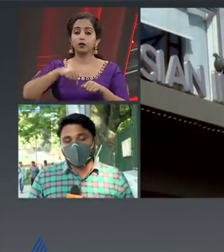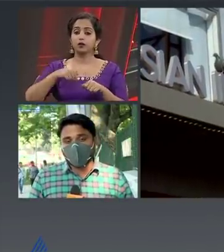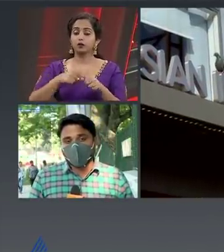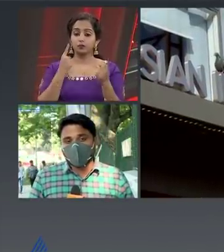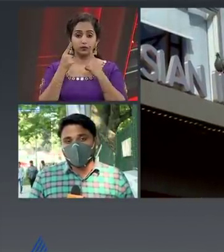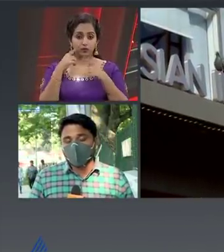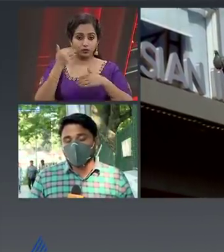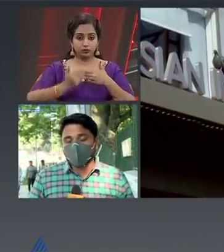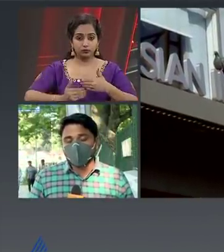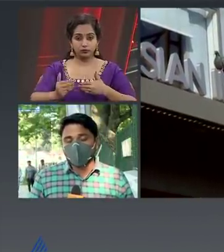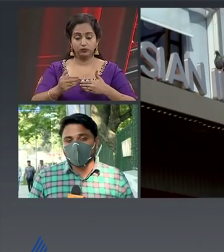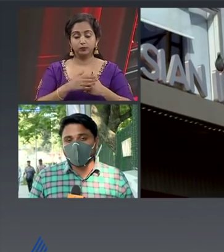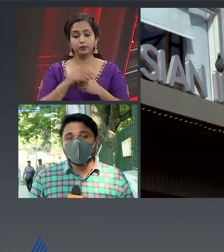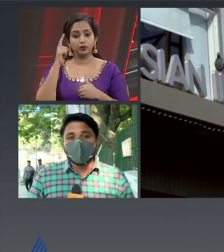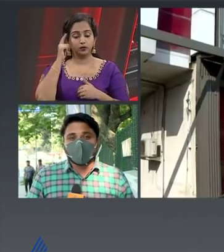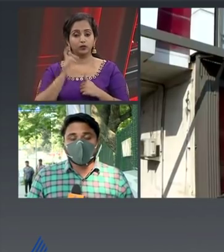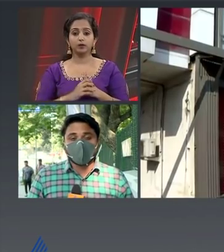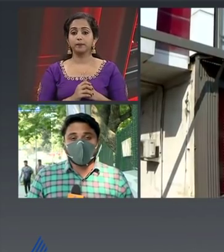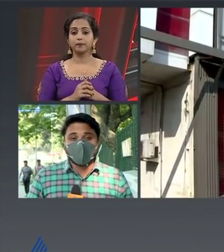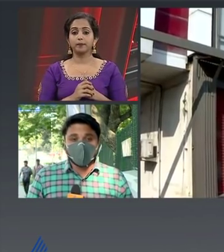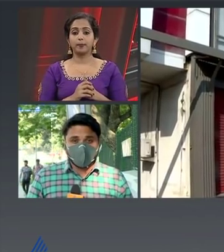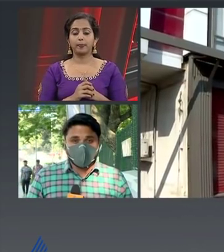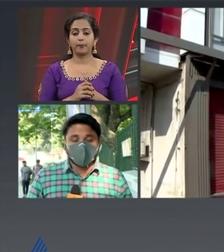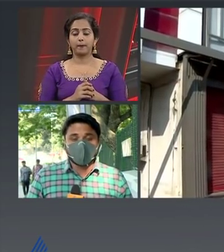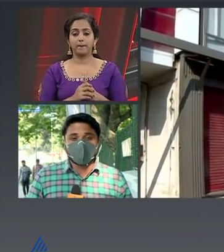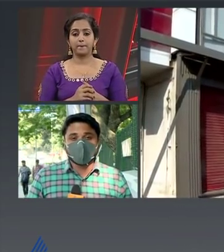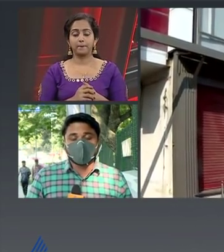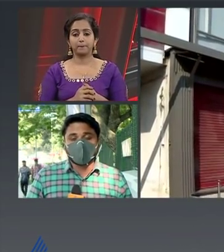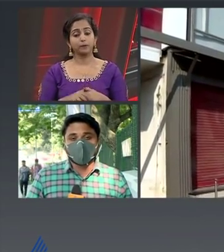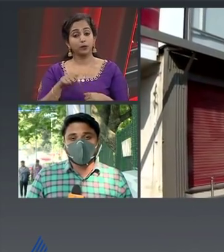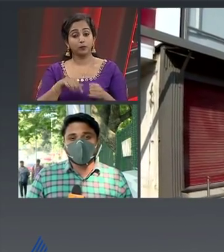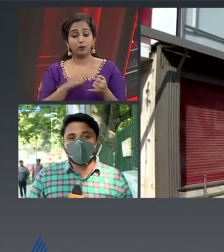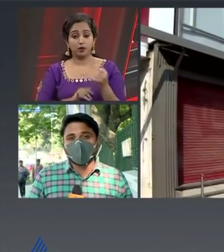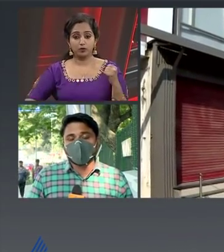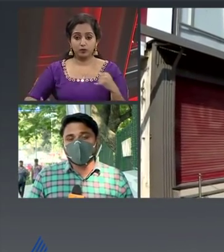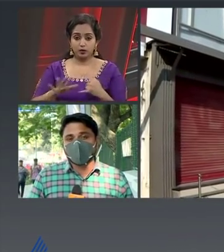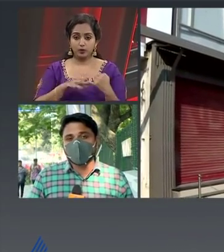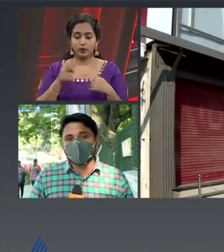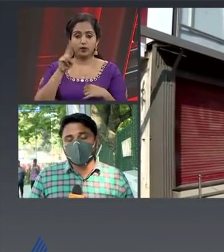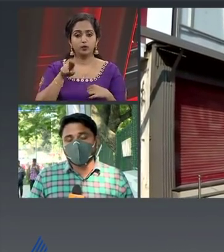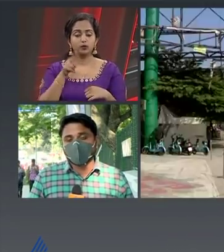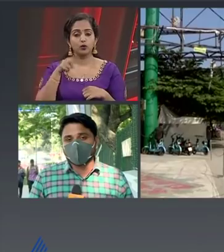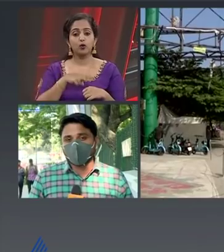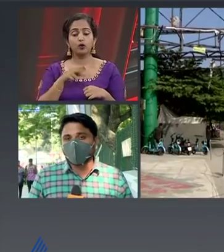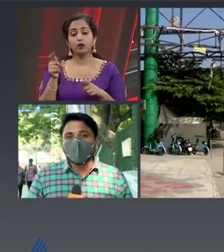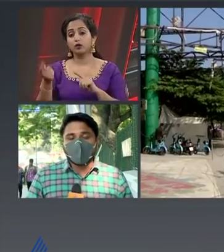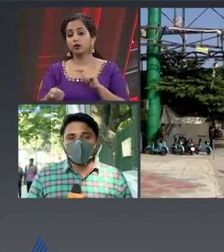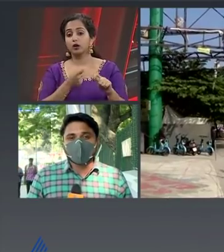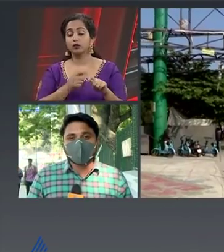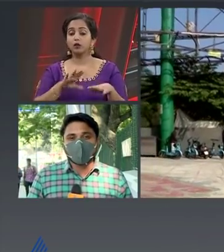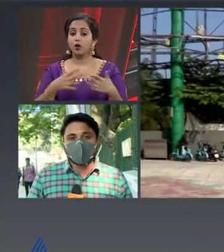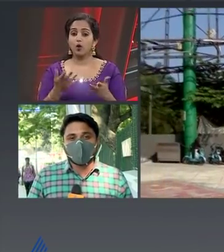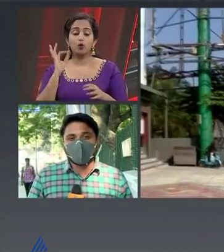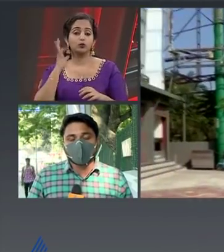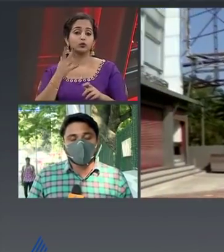പരിശോധനകൾ നടക്കുന്നുണ്ട് എന്നാണ് സൂചന ലഭിക്കുന്നത്. മാത്രമല്ല, നിലവിലെ സാഹചര്യത്തിൽ പ്രത്യേകിച്ചും ഡോളർ കടത്ത് കേസിലും സ്വർണ്ണക്കടത്ത് കേസിലും